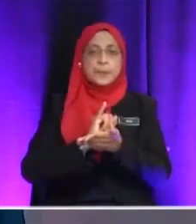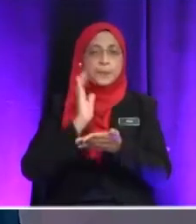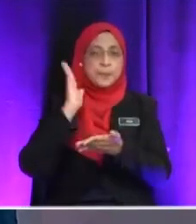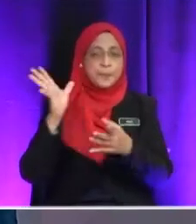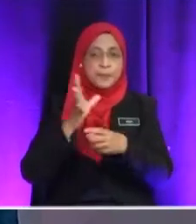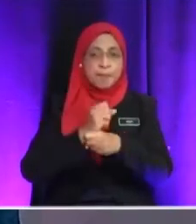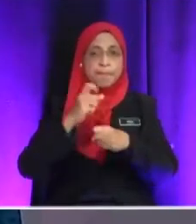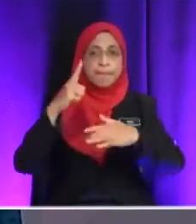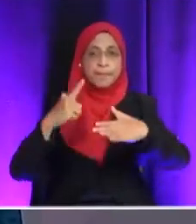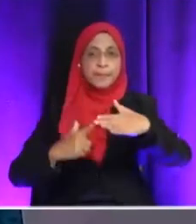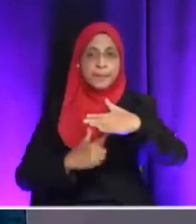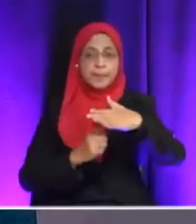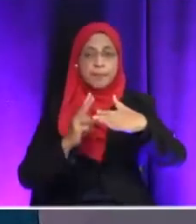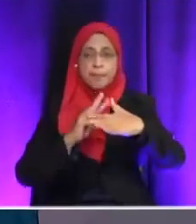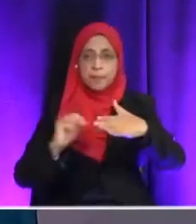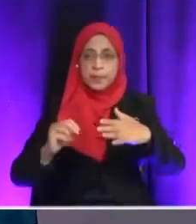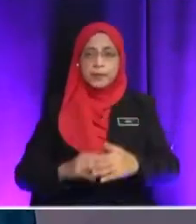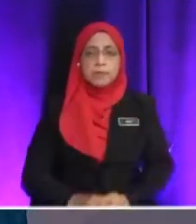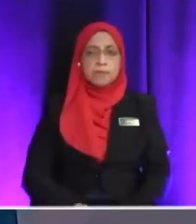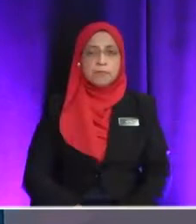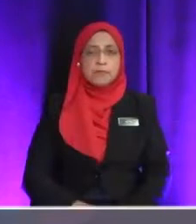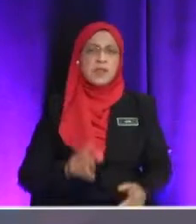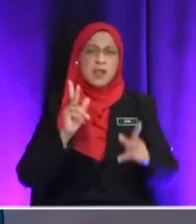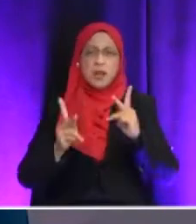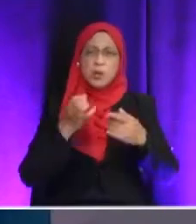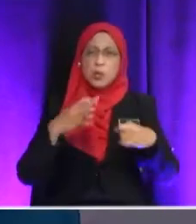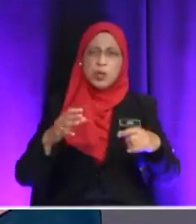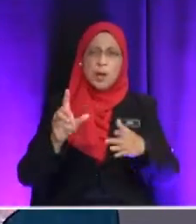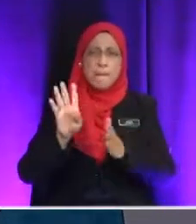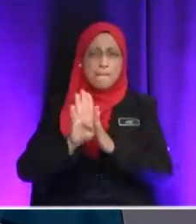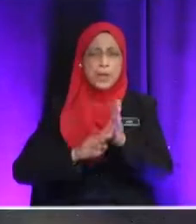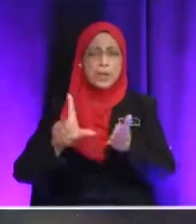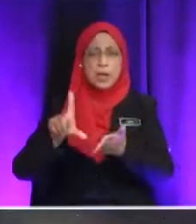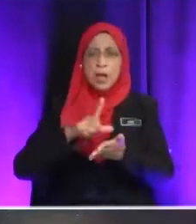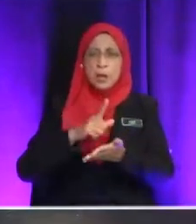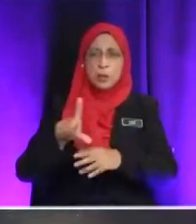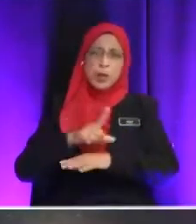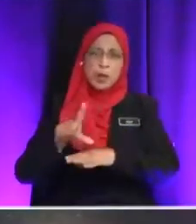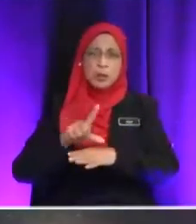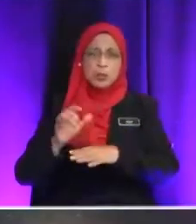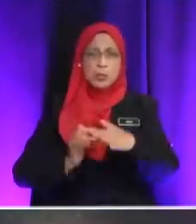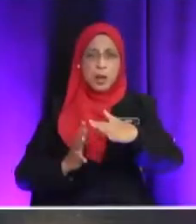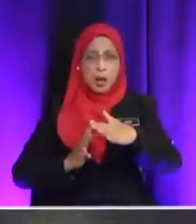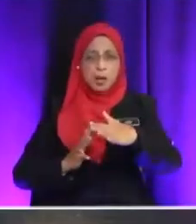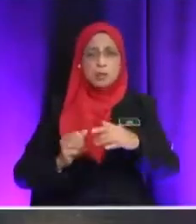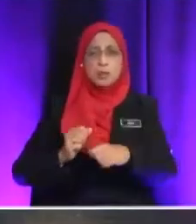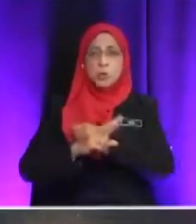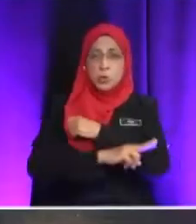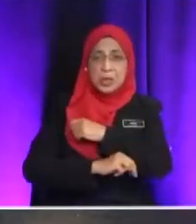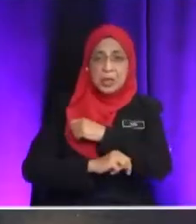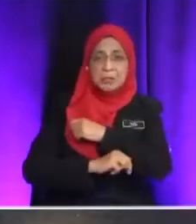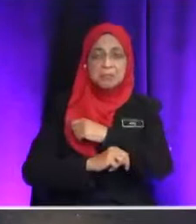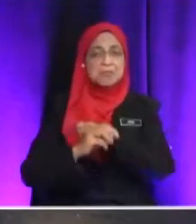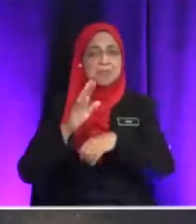perlindungan tapi kalau sudah berlaku tak boleh Nabila juga ok Katakanlah ke ambek kemudian dah berlaku Tak